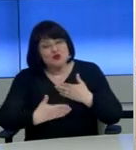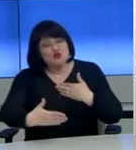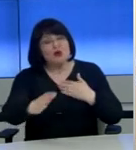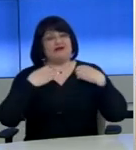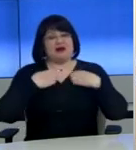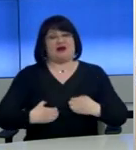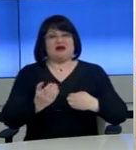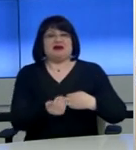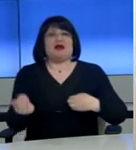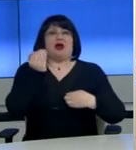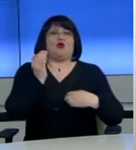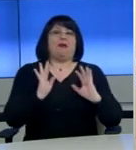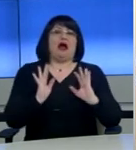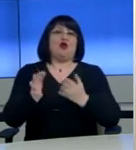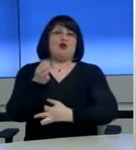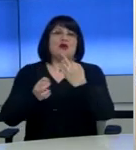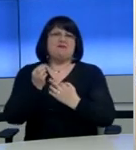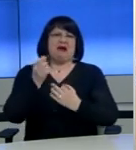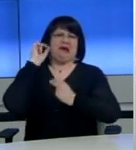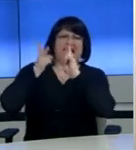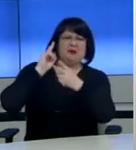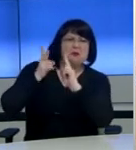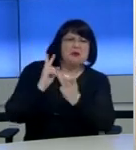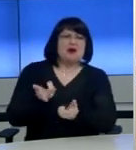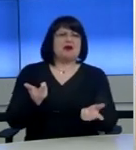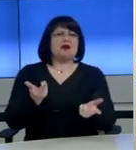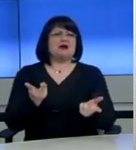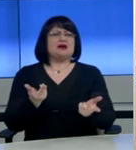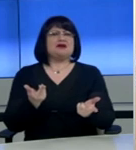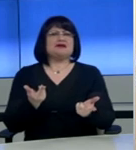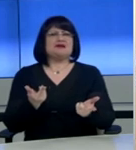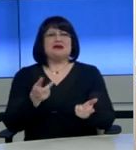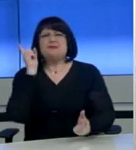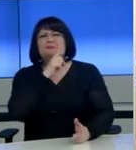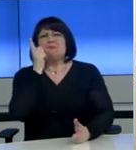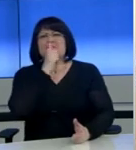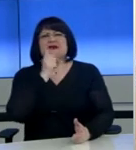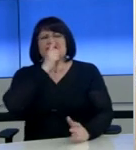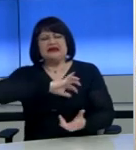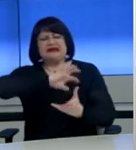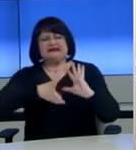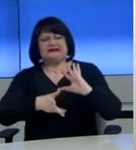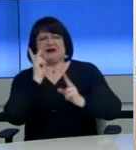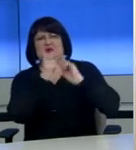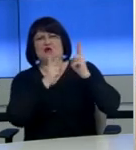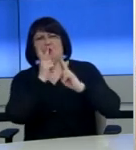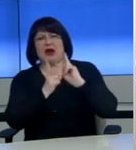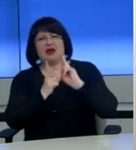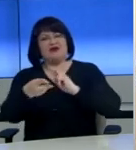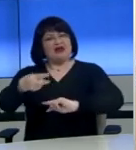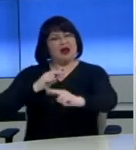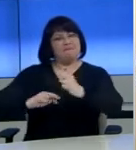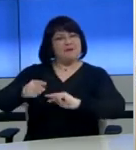της. Στις συκοφαντίες και στις κατασκευασμένες διαστρεβλώσεις. Η